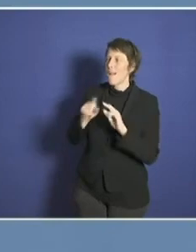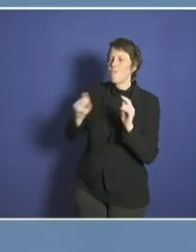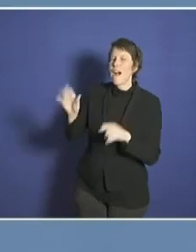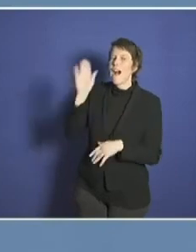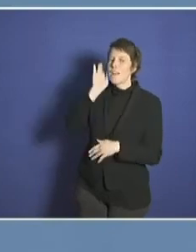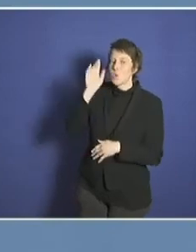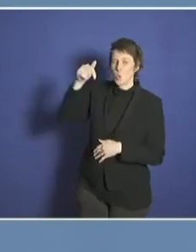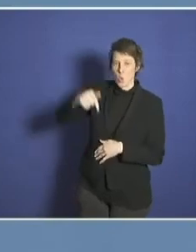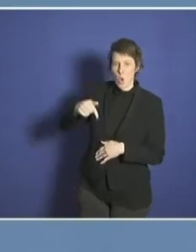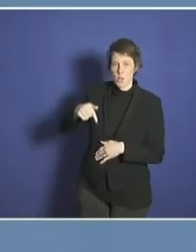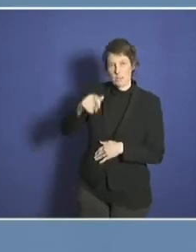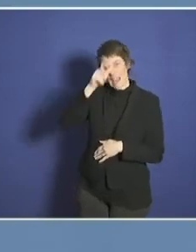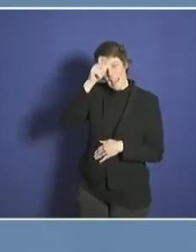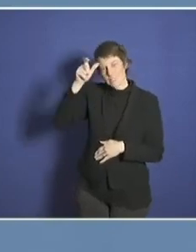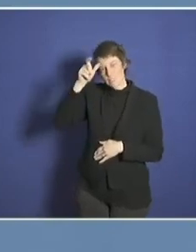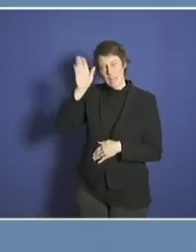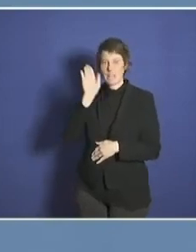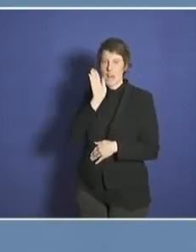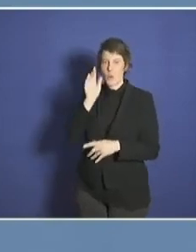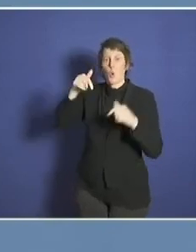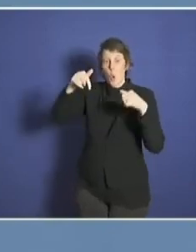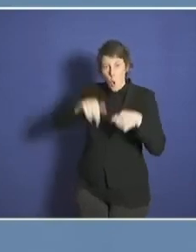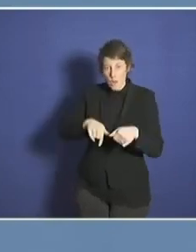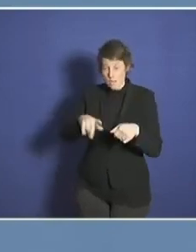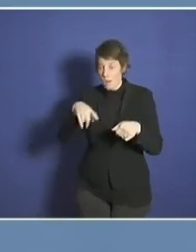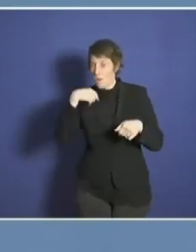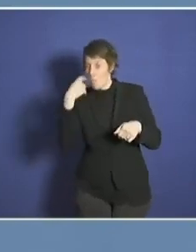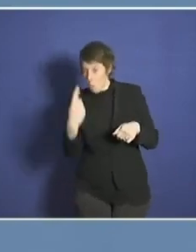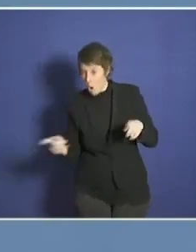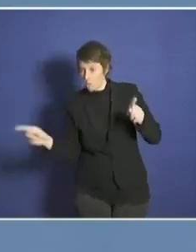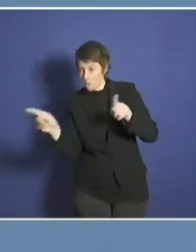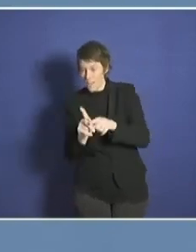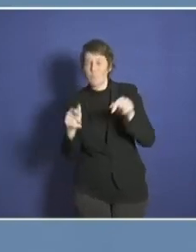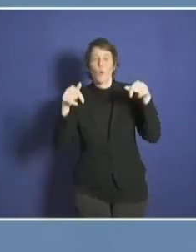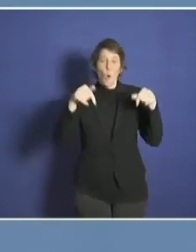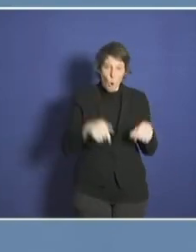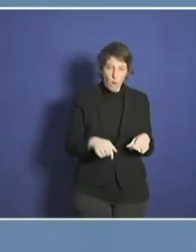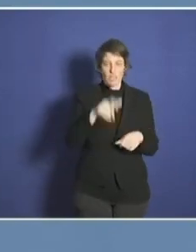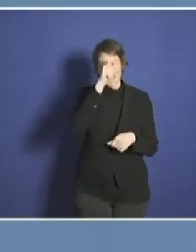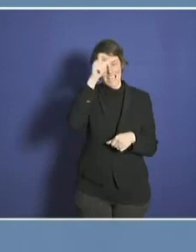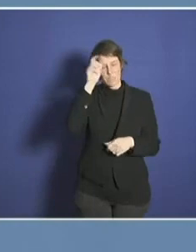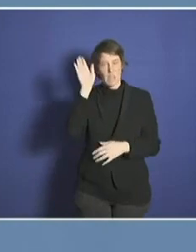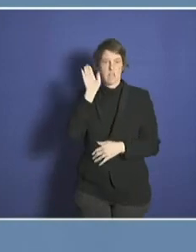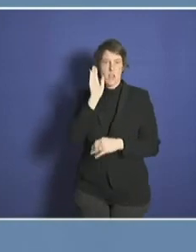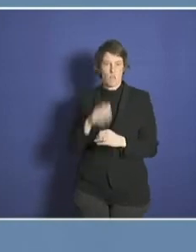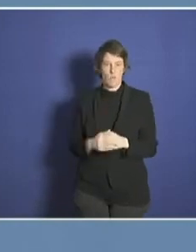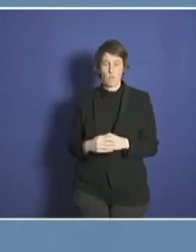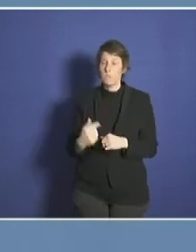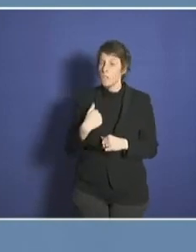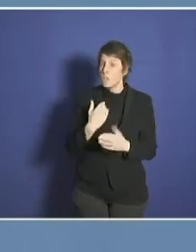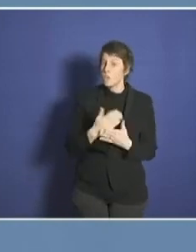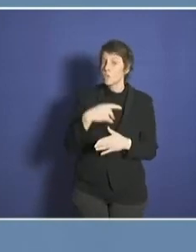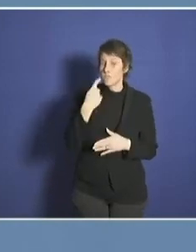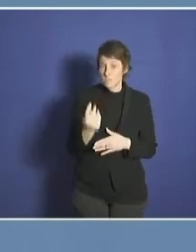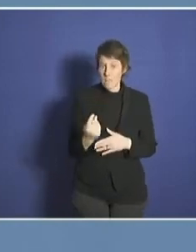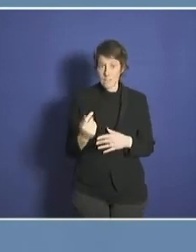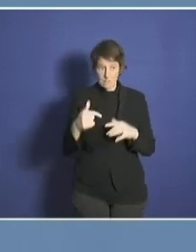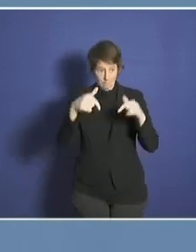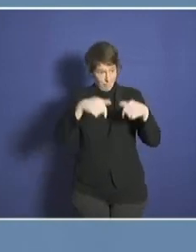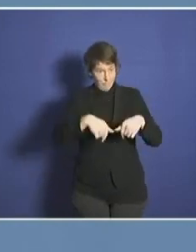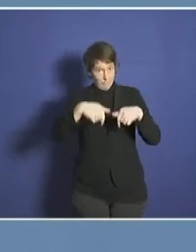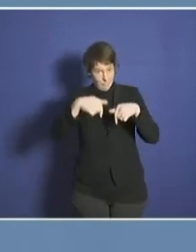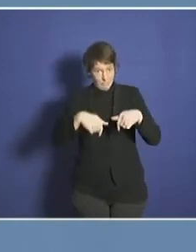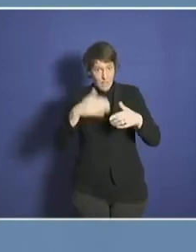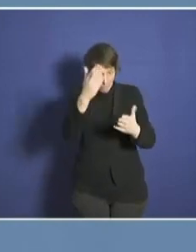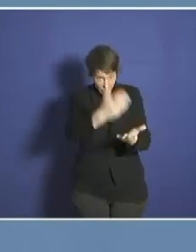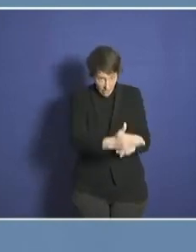Fachanhörung, Expertenanhörung vorgeschaltet der morgigen Ministerpräsidentenkonferenz. Ich habe gesagt, dass wir im Anschluss daran, wie wir es immer